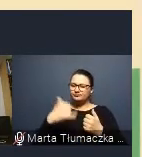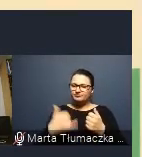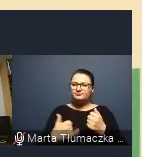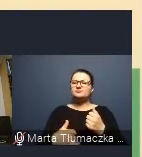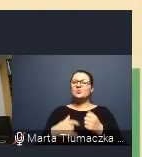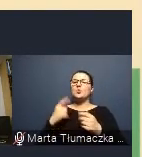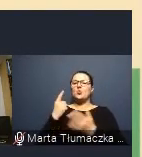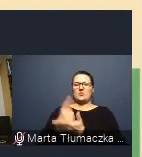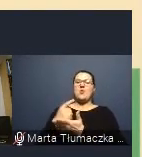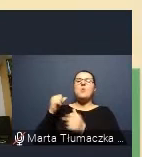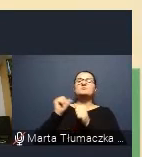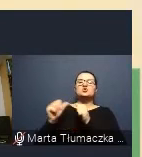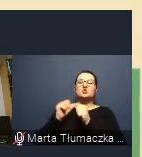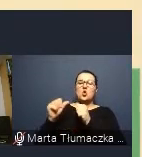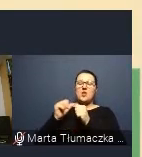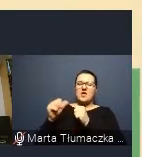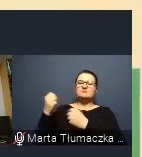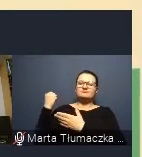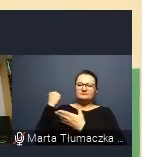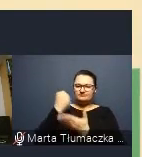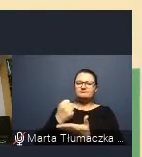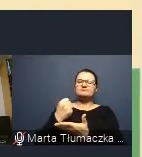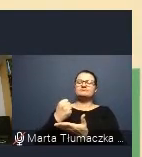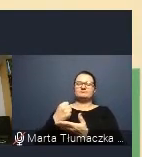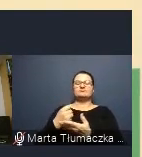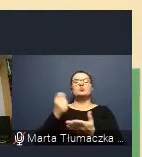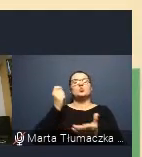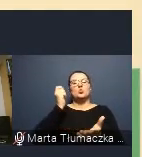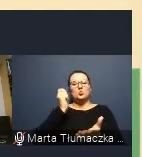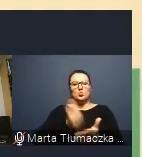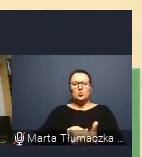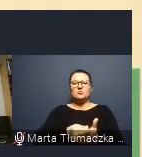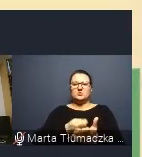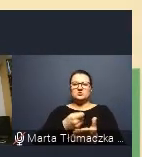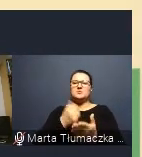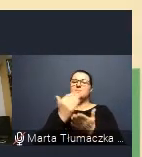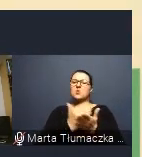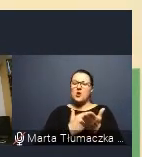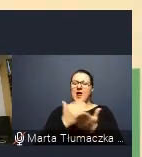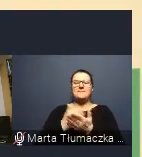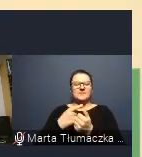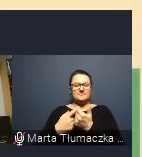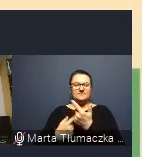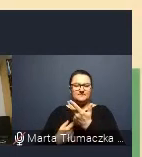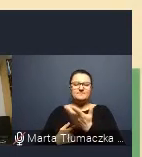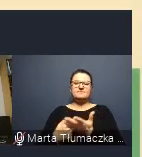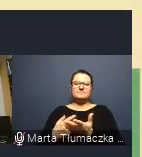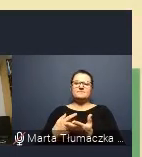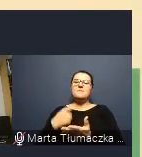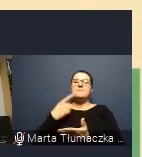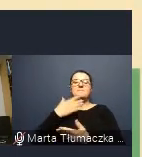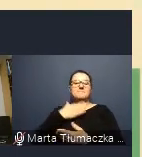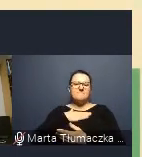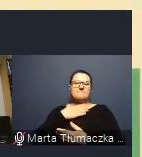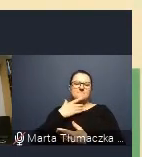przedszkolu fundusze na to, żeby zakupić właśnie programy Mam Talent.